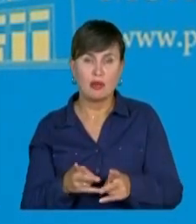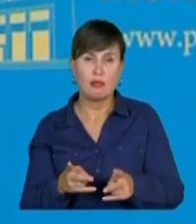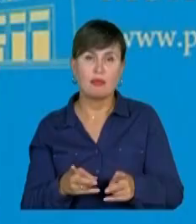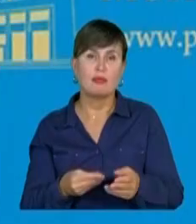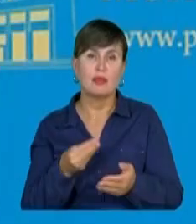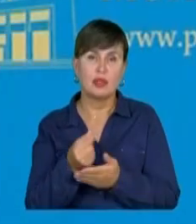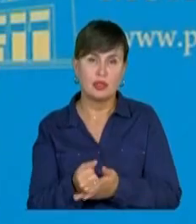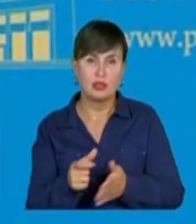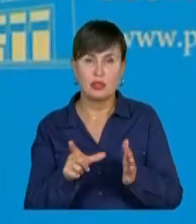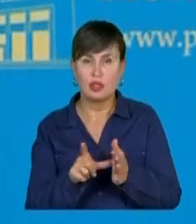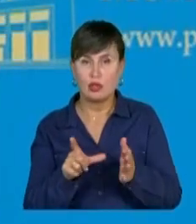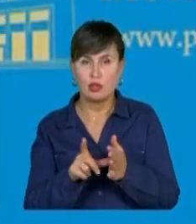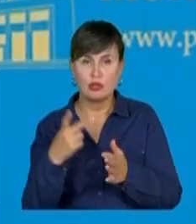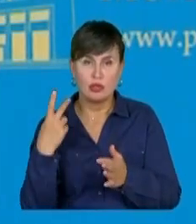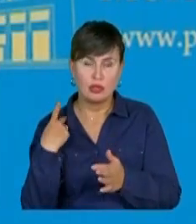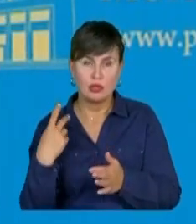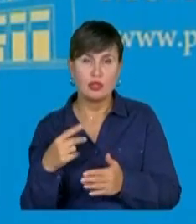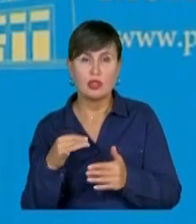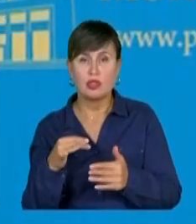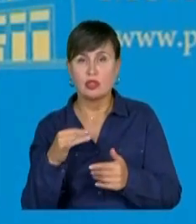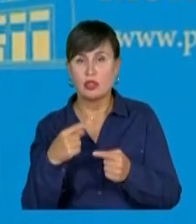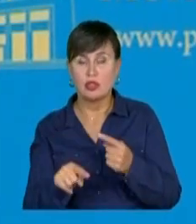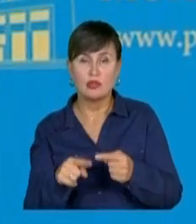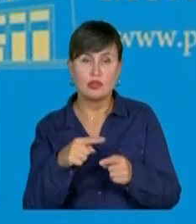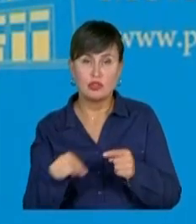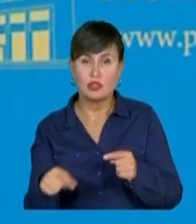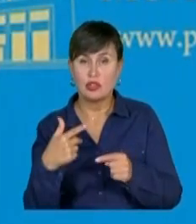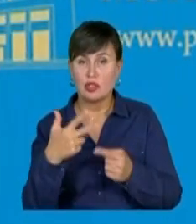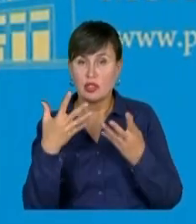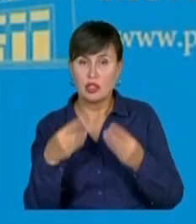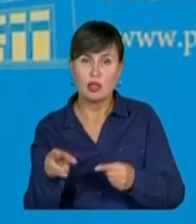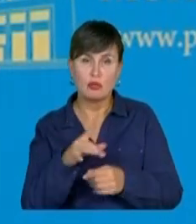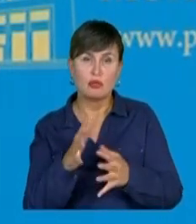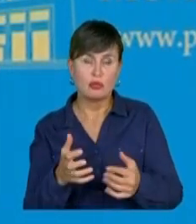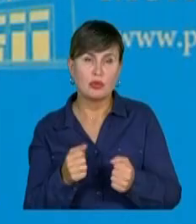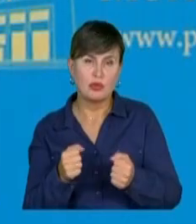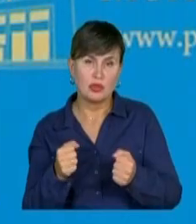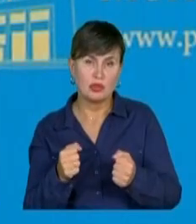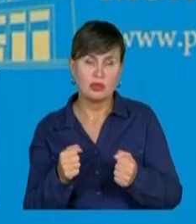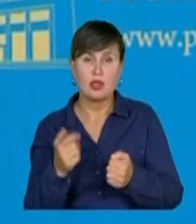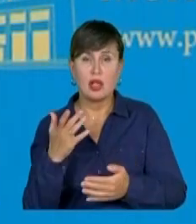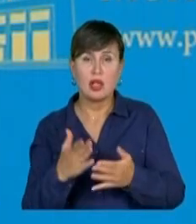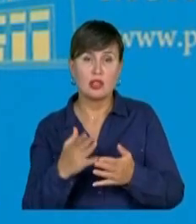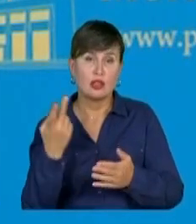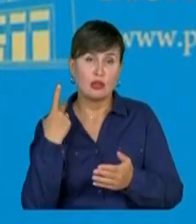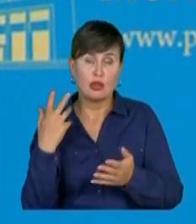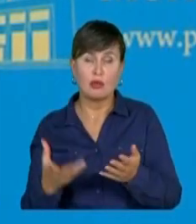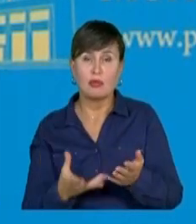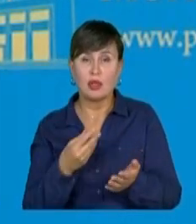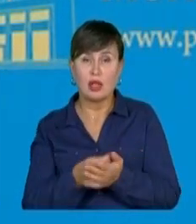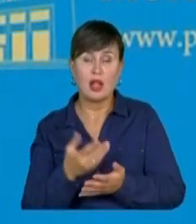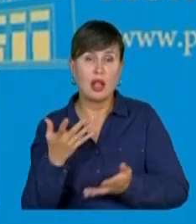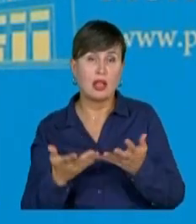погасить налоговую задолженность, иначе в течение 30 дней мы будем принимать меры. Налогоплательщик, если погасил задолженность, хорошо. Если